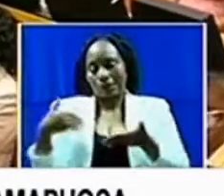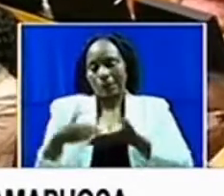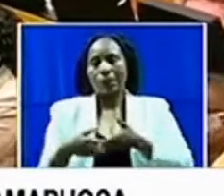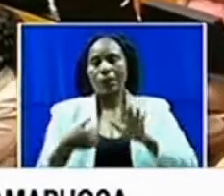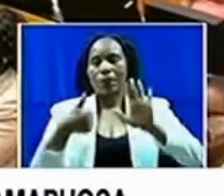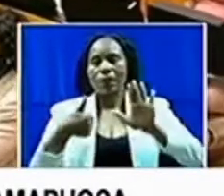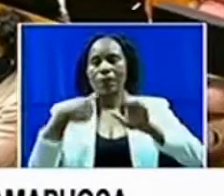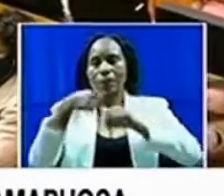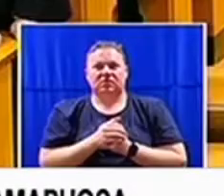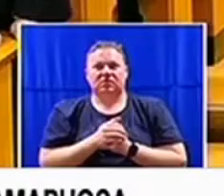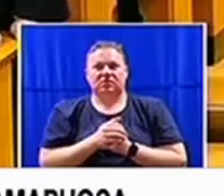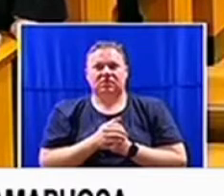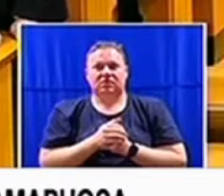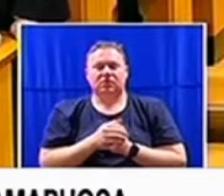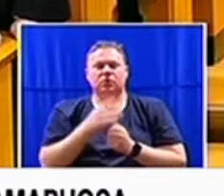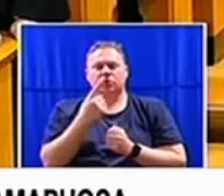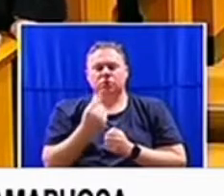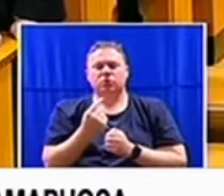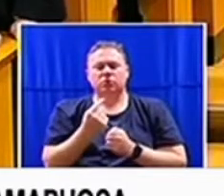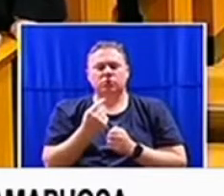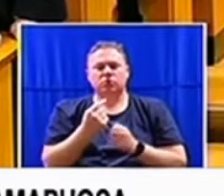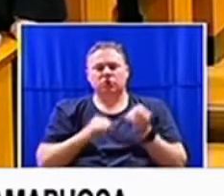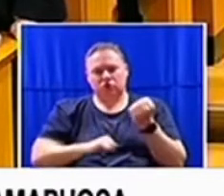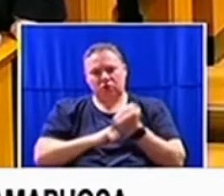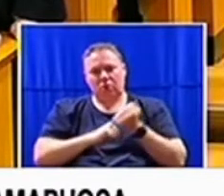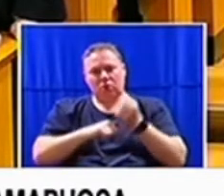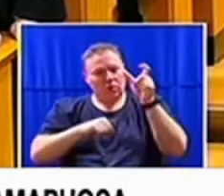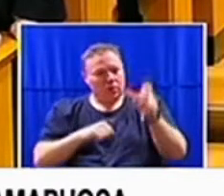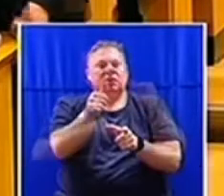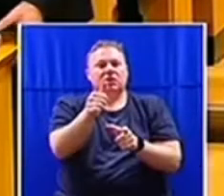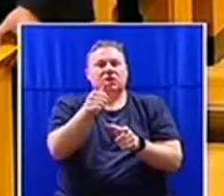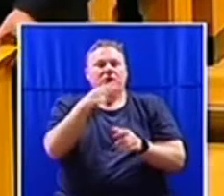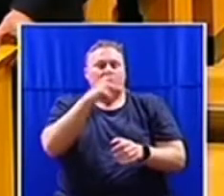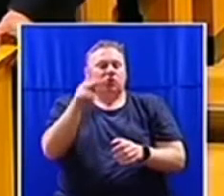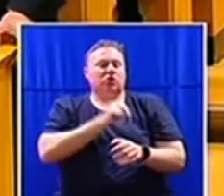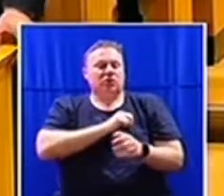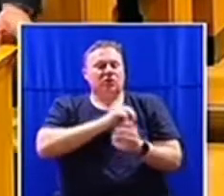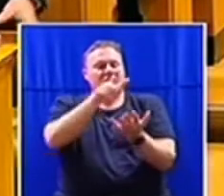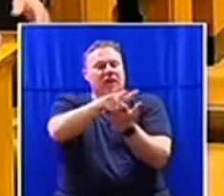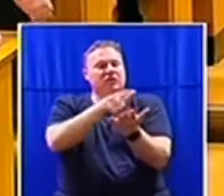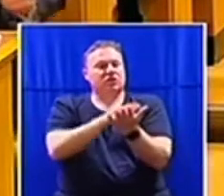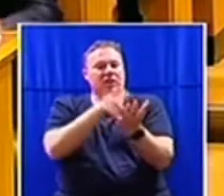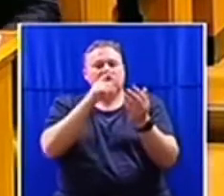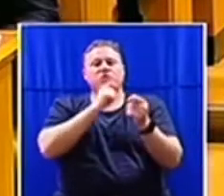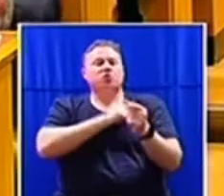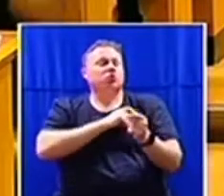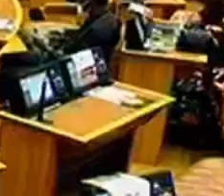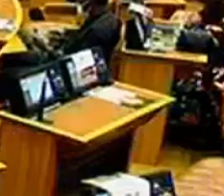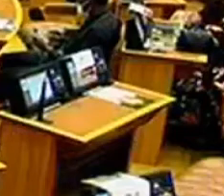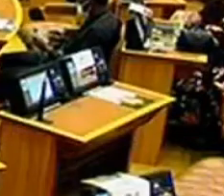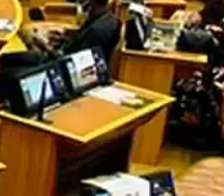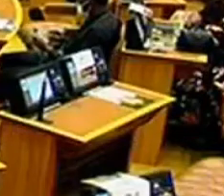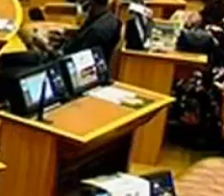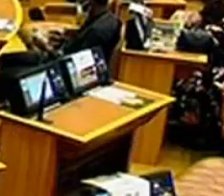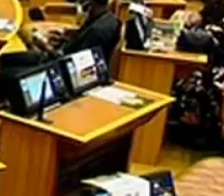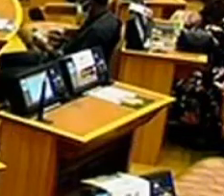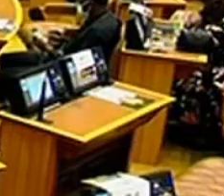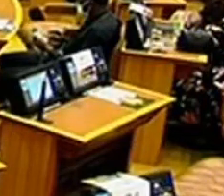ngomhla wesithathu kuya kwesine kuFebruwari kulo nyaka uzayo. Kungoko ke kungazukubakho le voti yongamthembi uMongameli Cyril